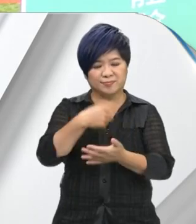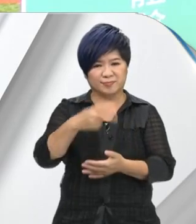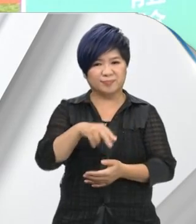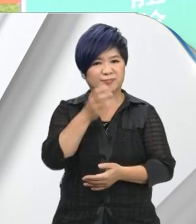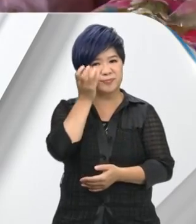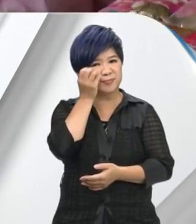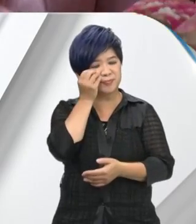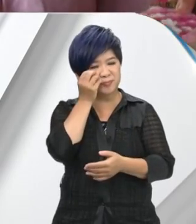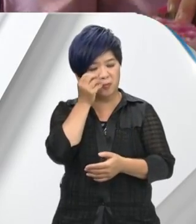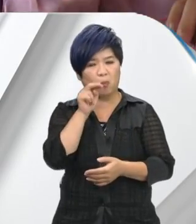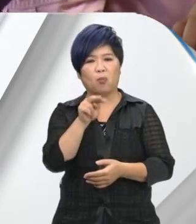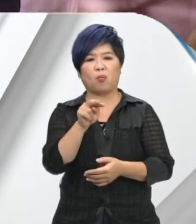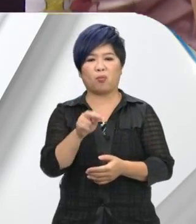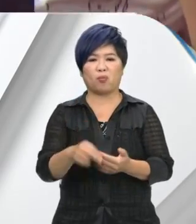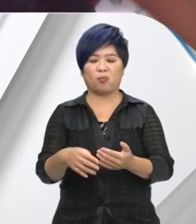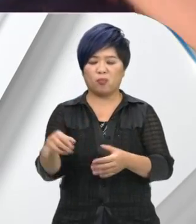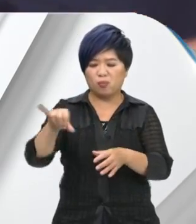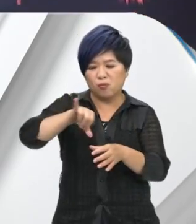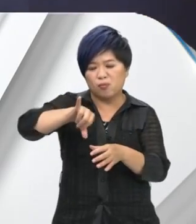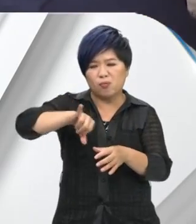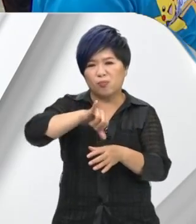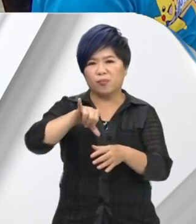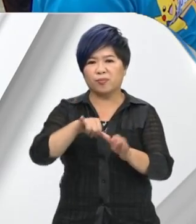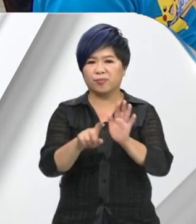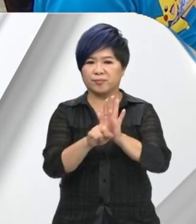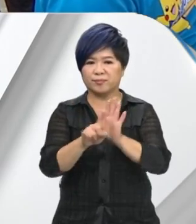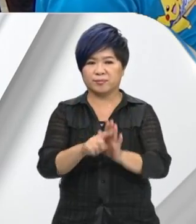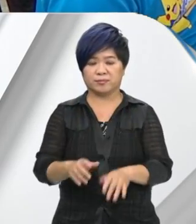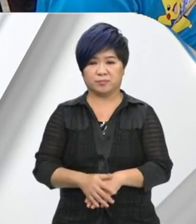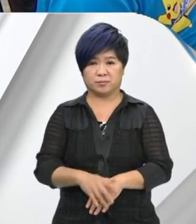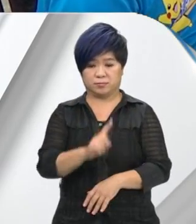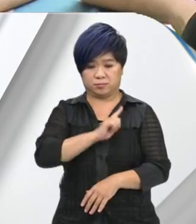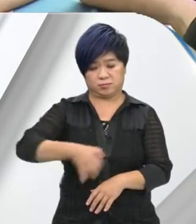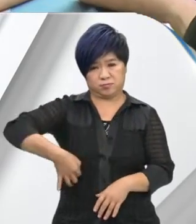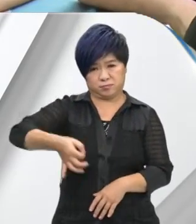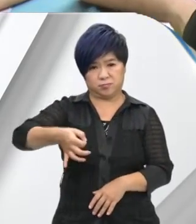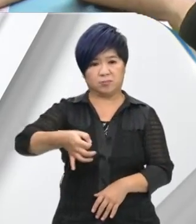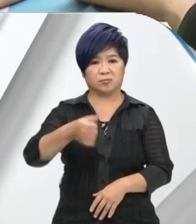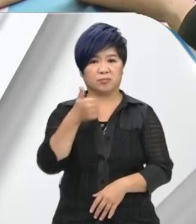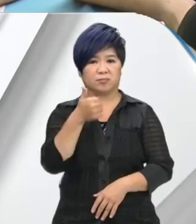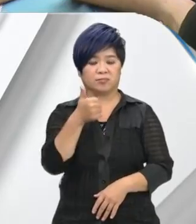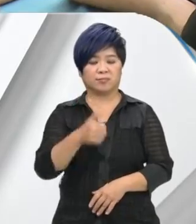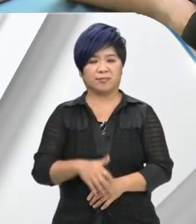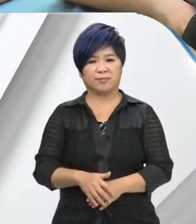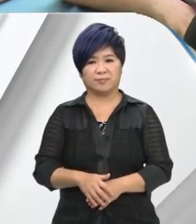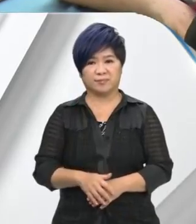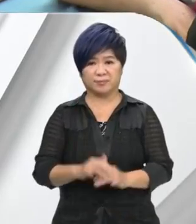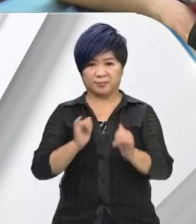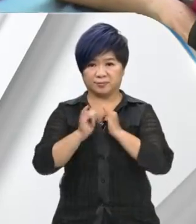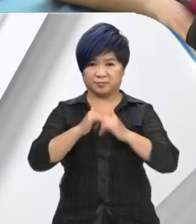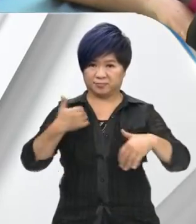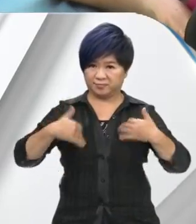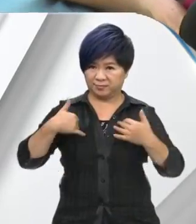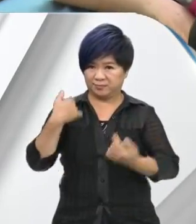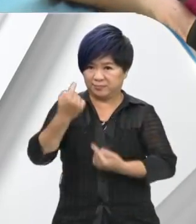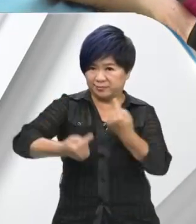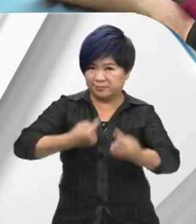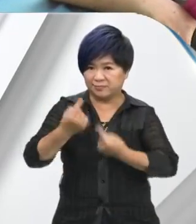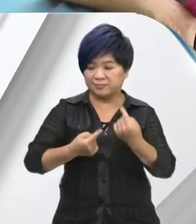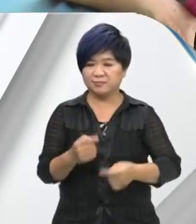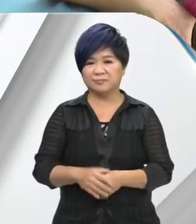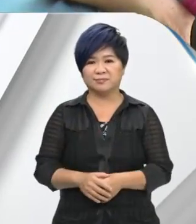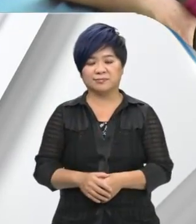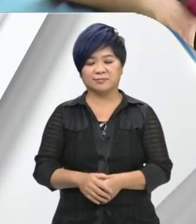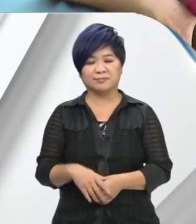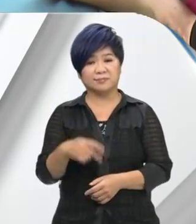众是起到惊呆。 使用者付费的概念很好，就是这样子，民众也乐于参与，